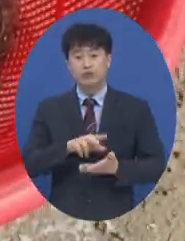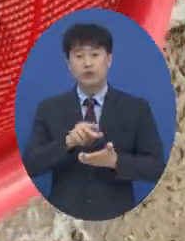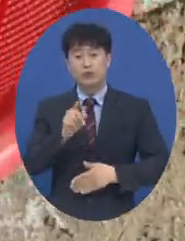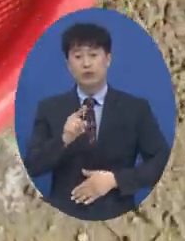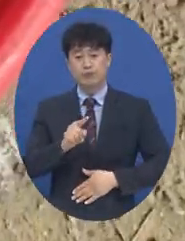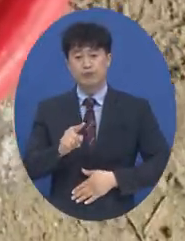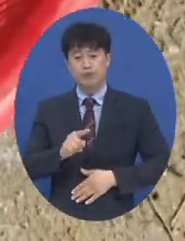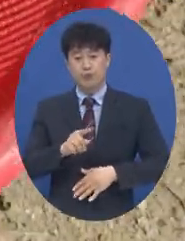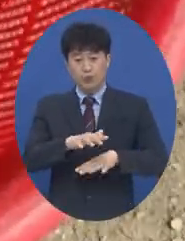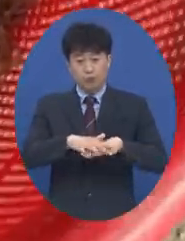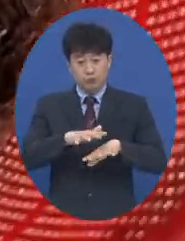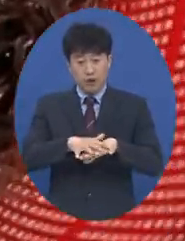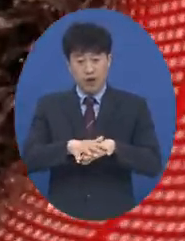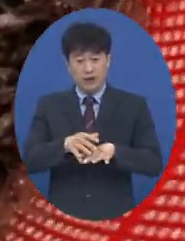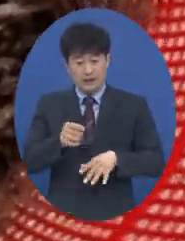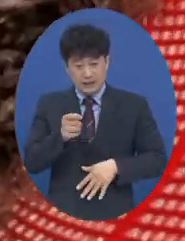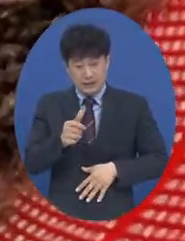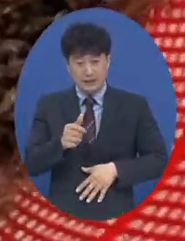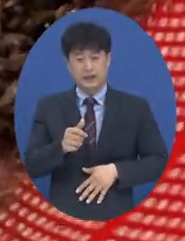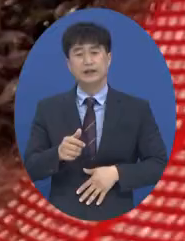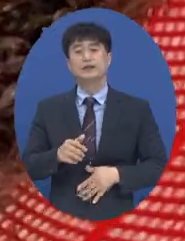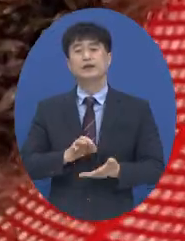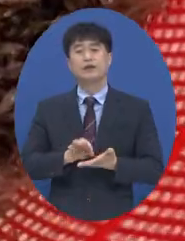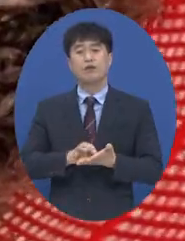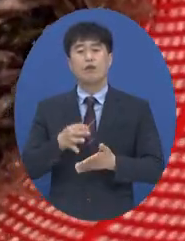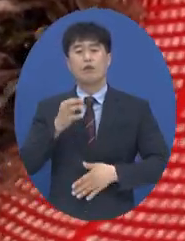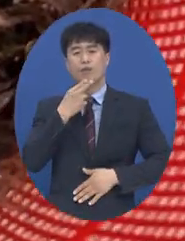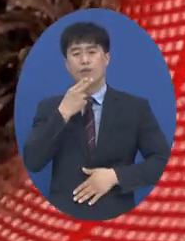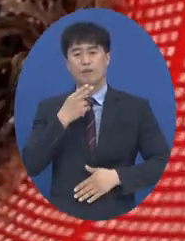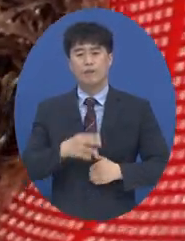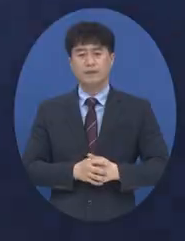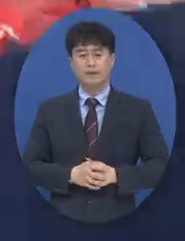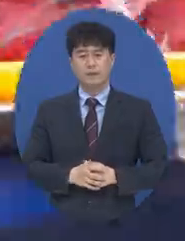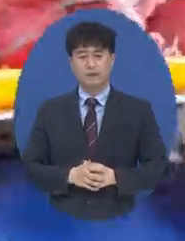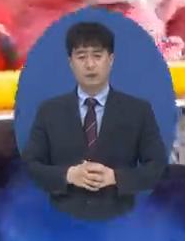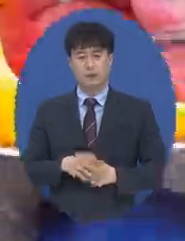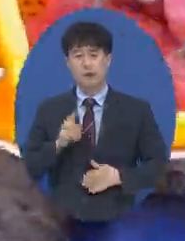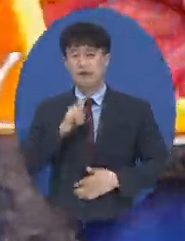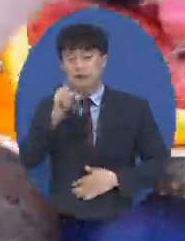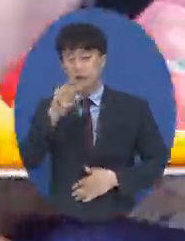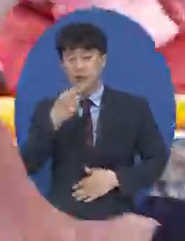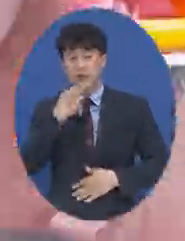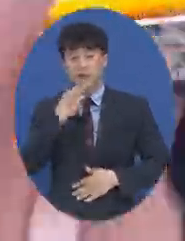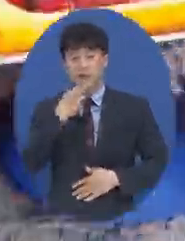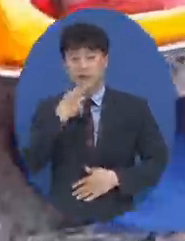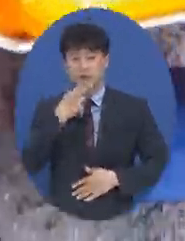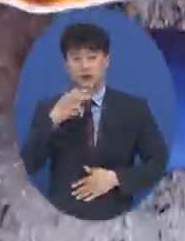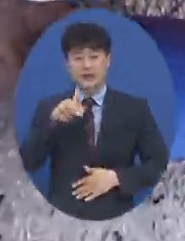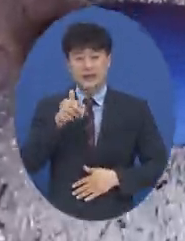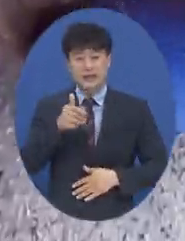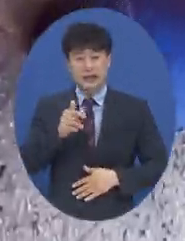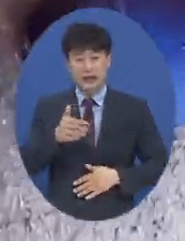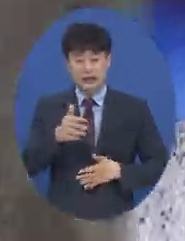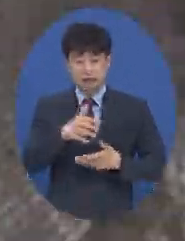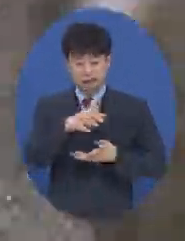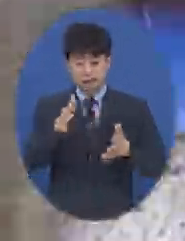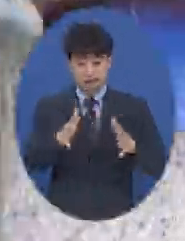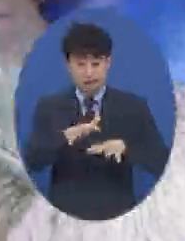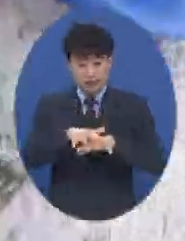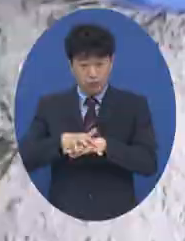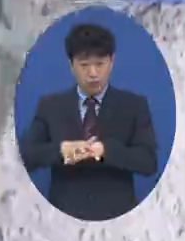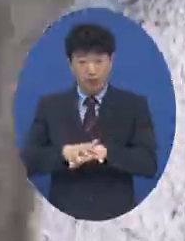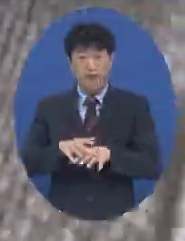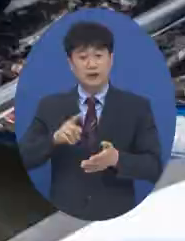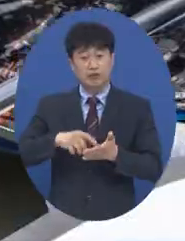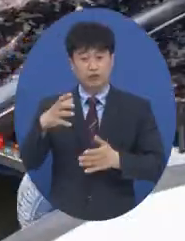문제는 포획용 그물인 강망을 쓰면서 허가를 받지 않았다는 겁니다. 신고도 하지 않고 일명진에 통발을 이용해